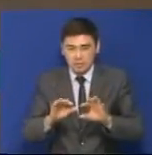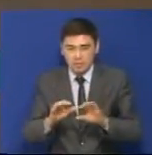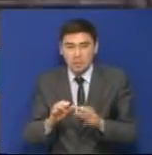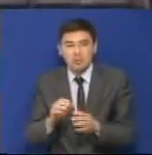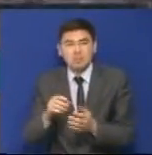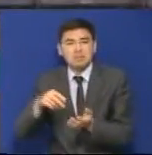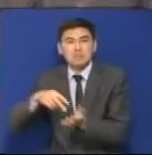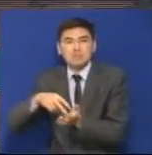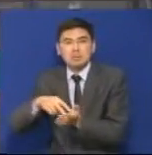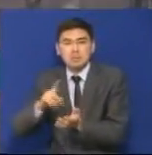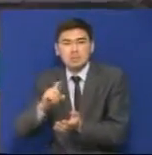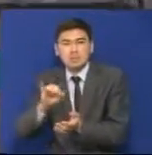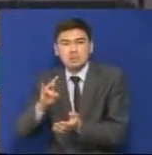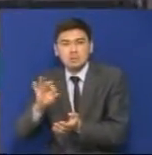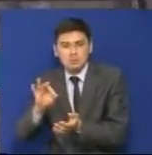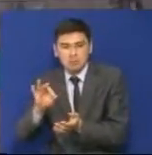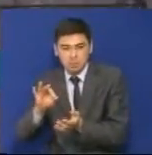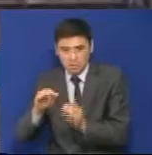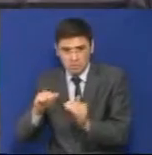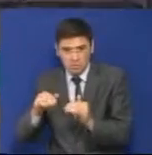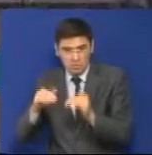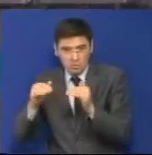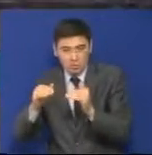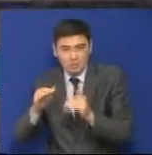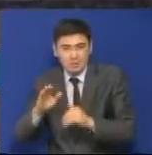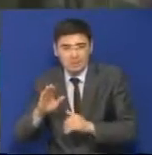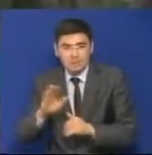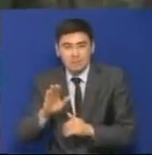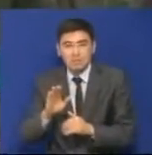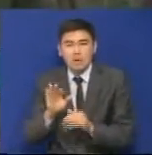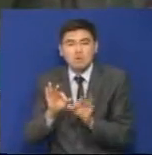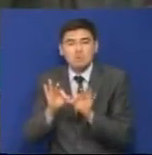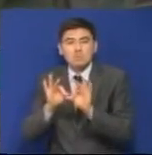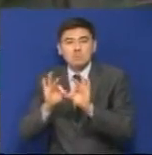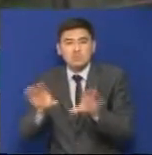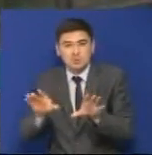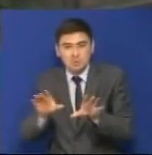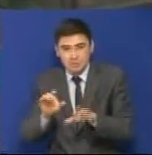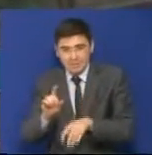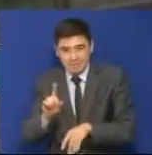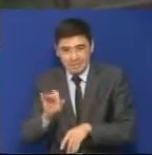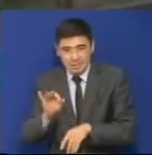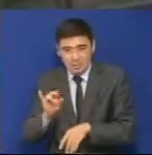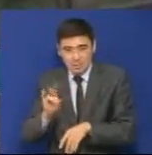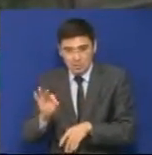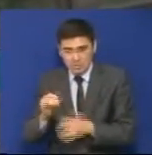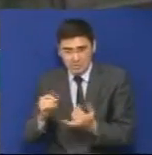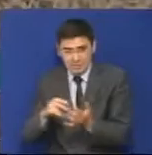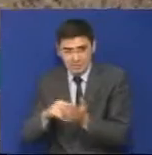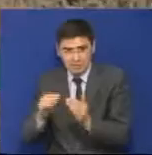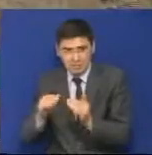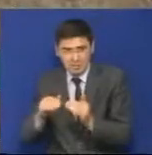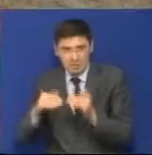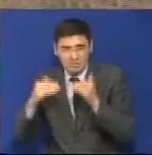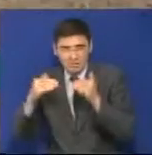ас атасының құны айтарлықтай өспек емес. Бағаның күрт көтерілмеуіне жол бермеу үшін қазір тұрақтандыру